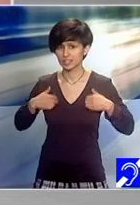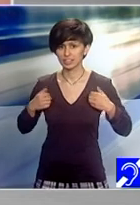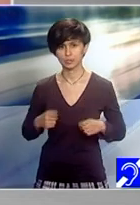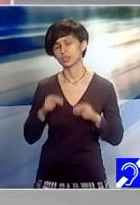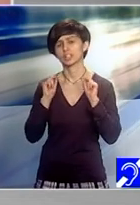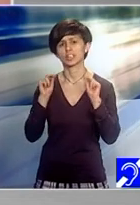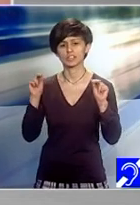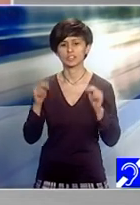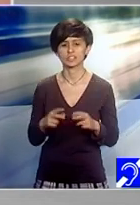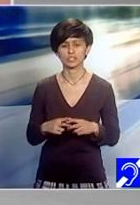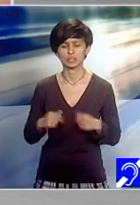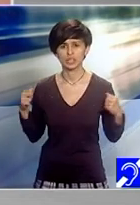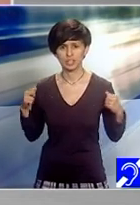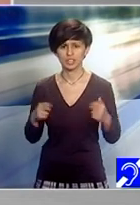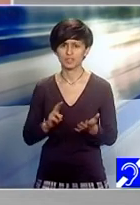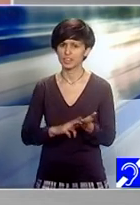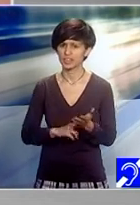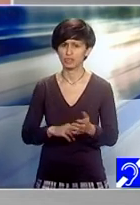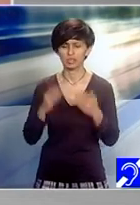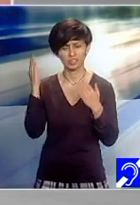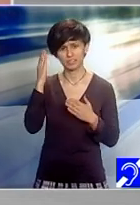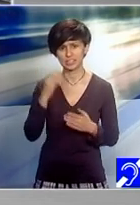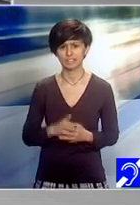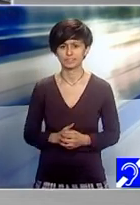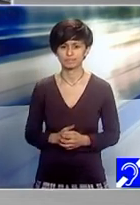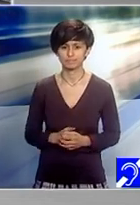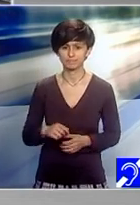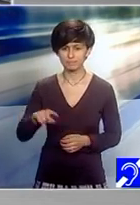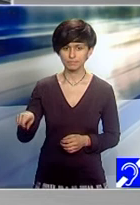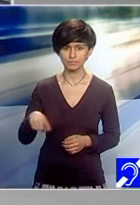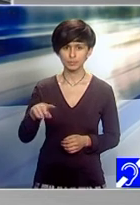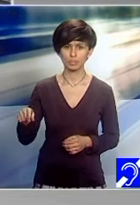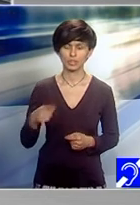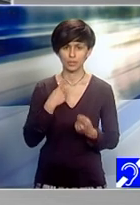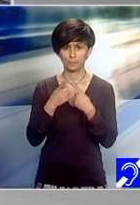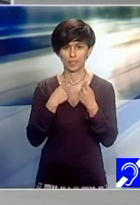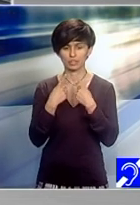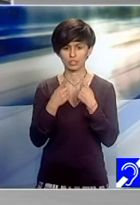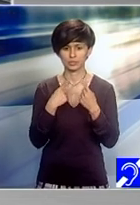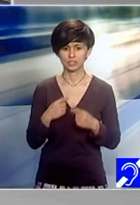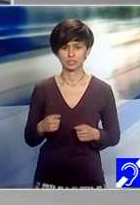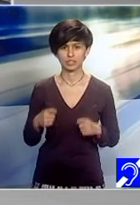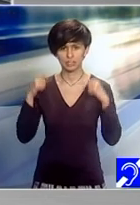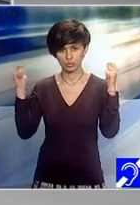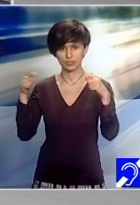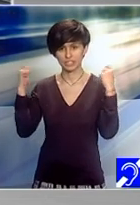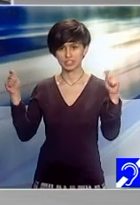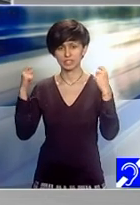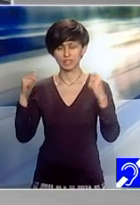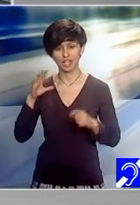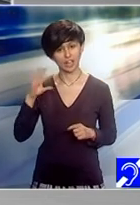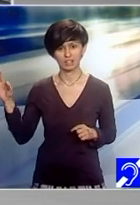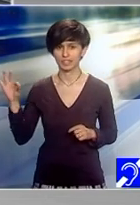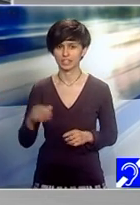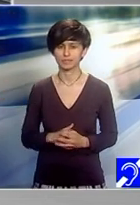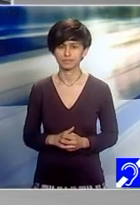fără lucrări, fără note. Ei, noi vom discuta despre un festival altfel